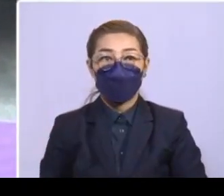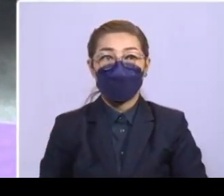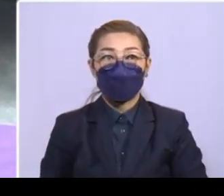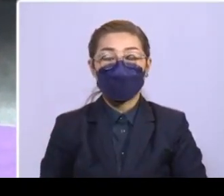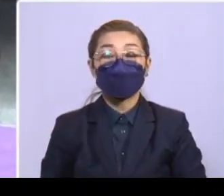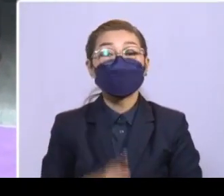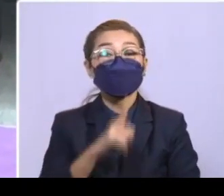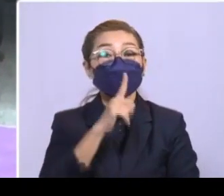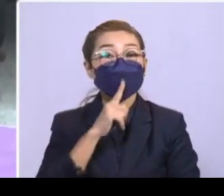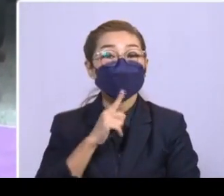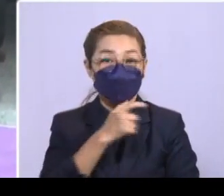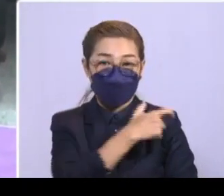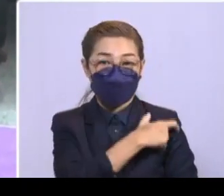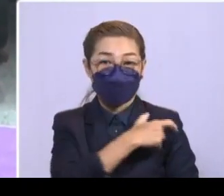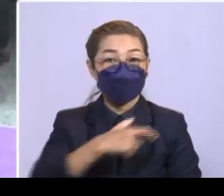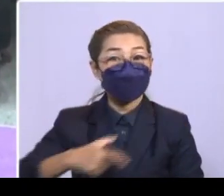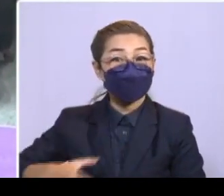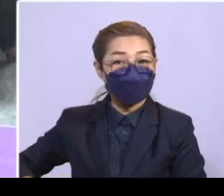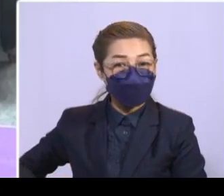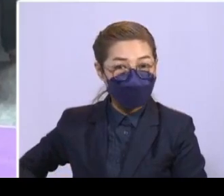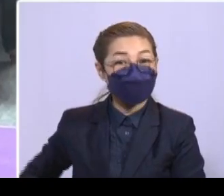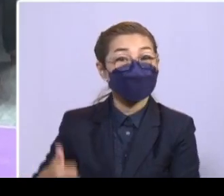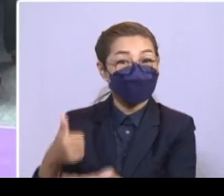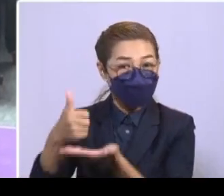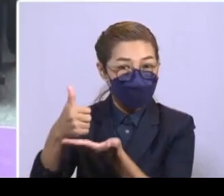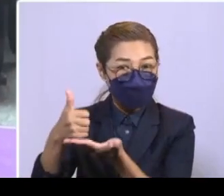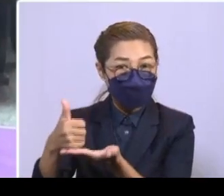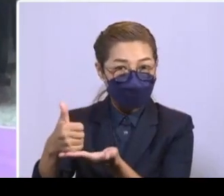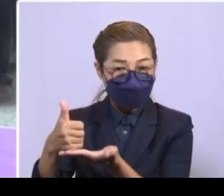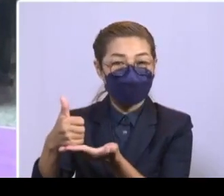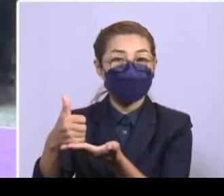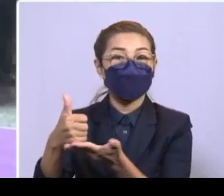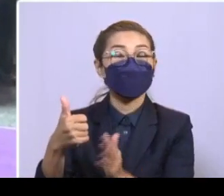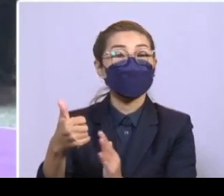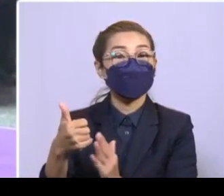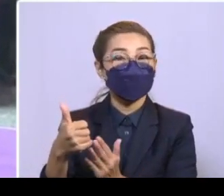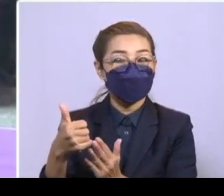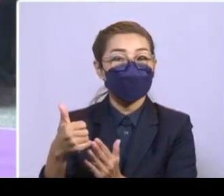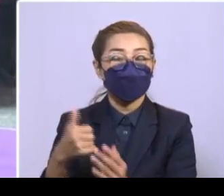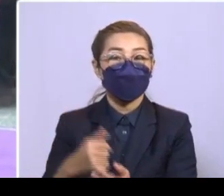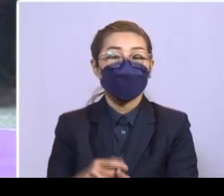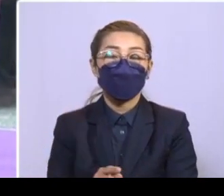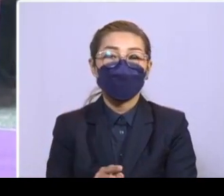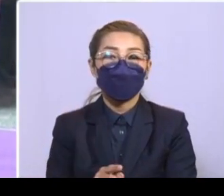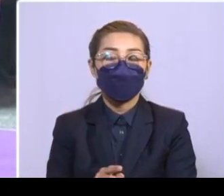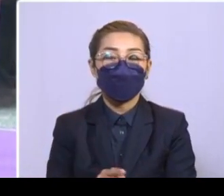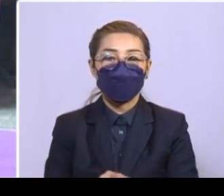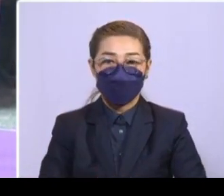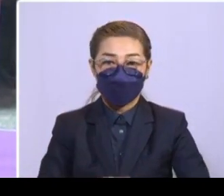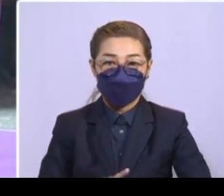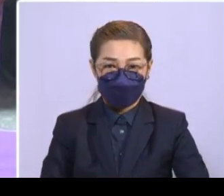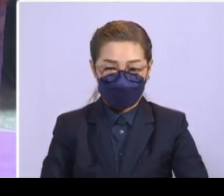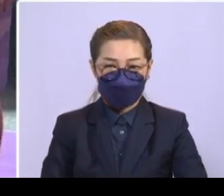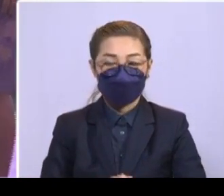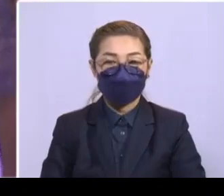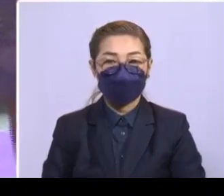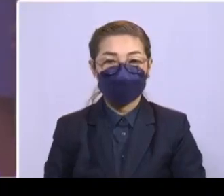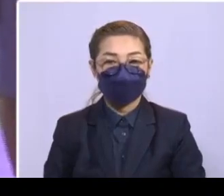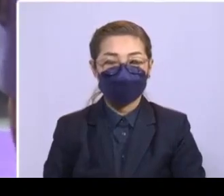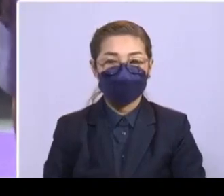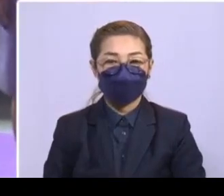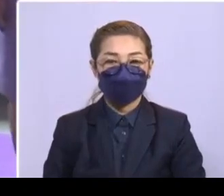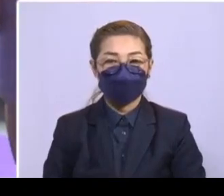พระจนิฐาน์ฉี่ราดเจ้ากรมสมเด็จพระเทพรัตน์ราชสุดาสยามบรมราชกุมารีสมเด็จเจ้าฟ้ากรมพระศรีสว่างเข้าวัด